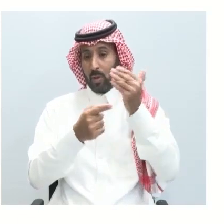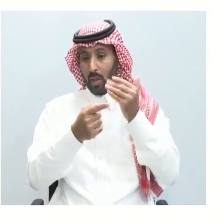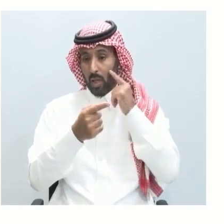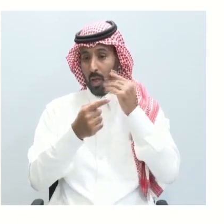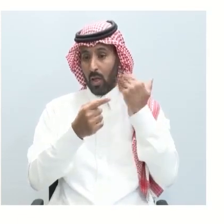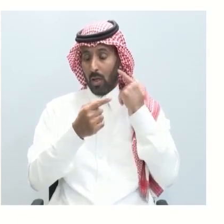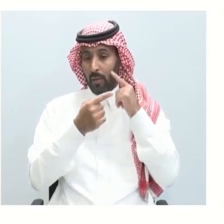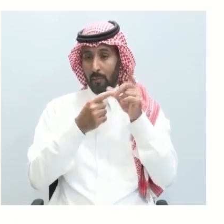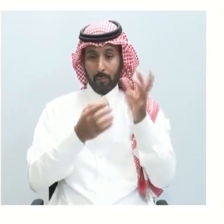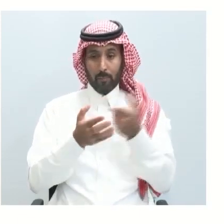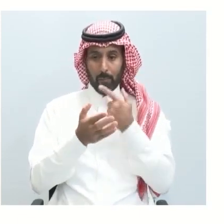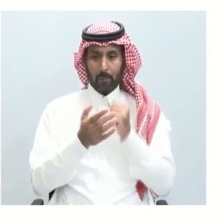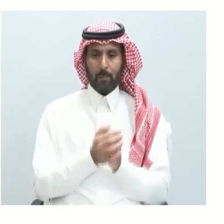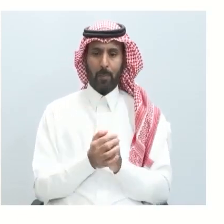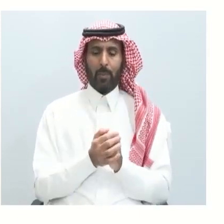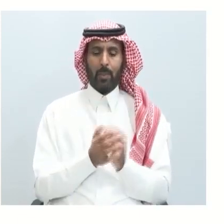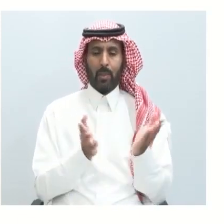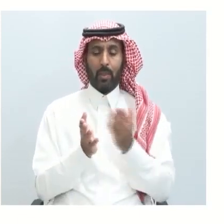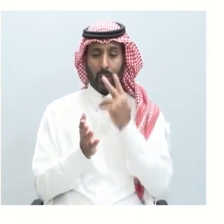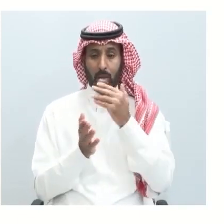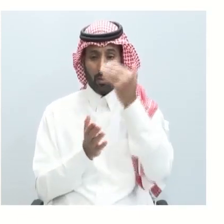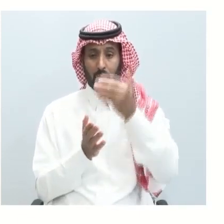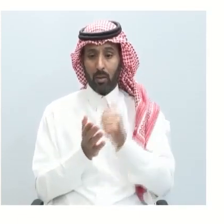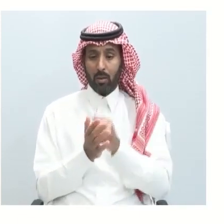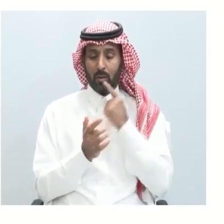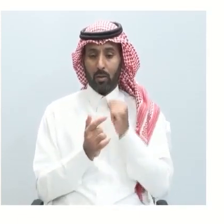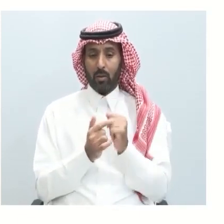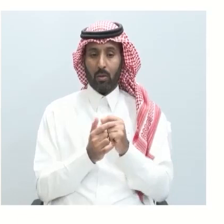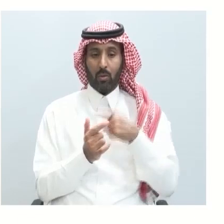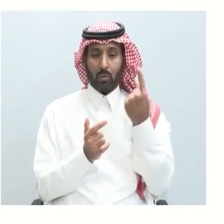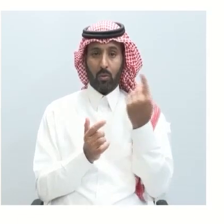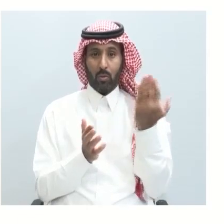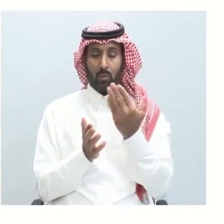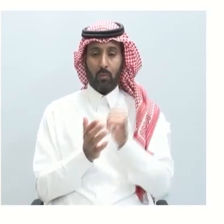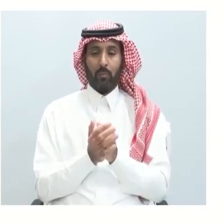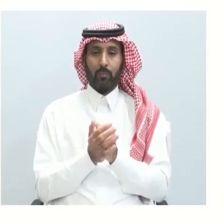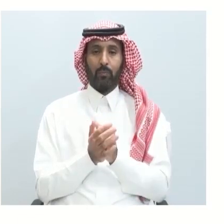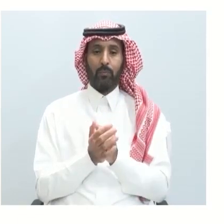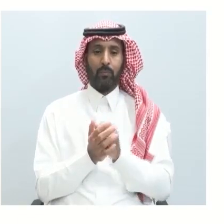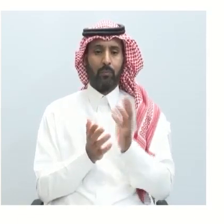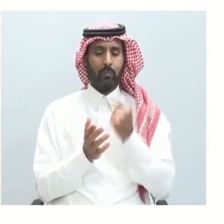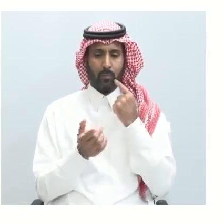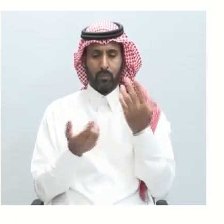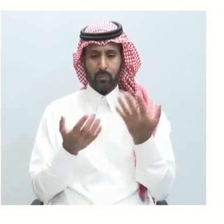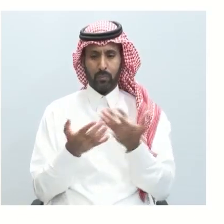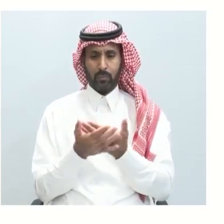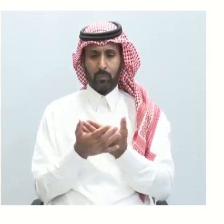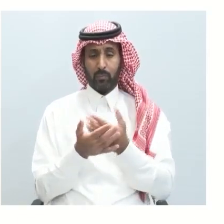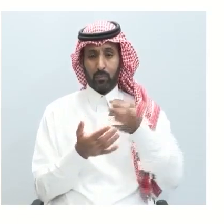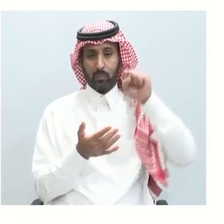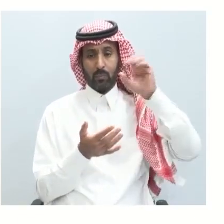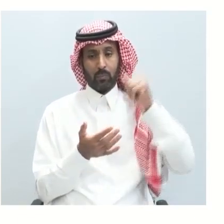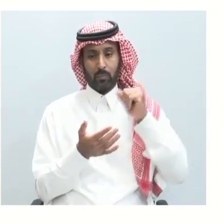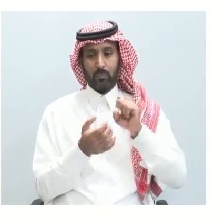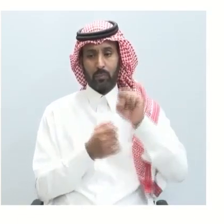قبل العناصر و قبل المواد هنا القيمه هي واحد بالتالي لن يكون هنا